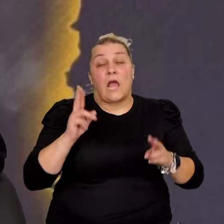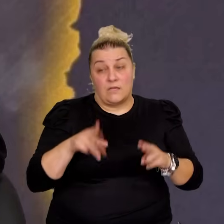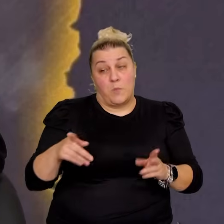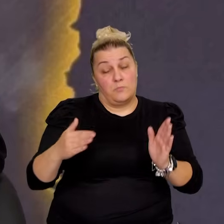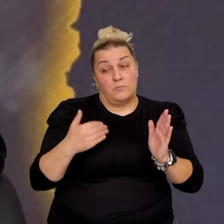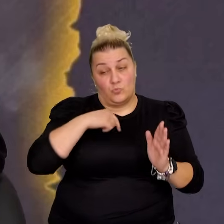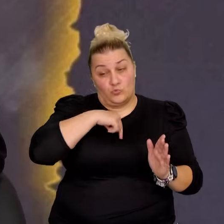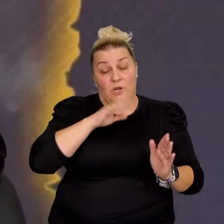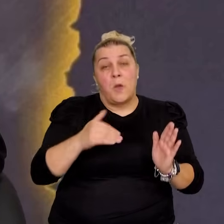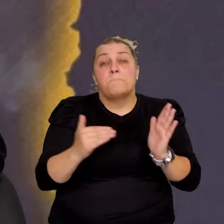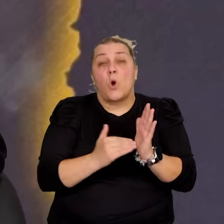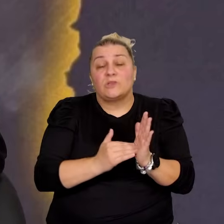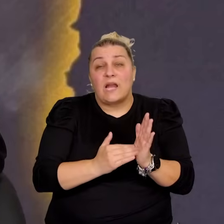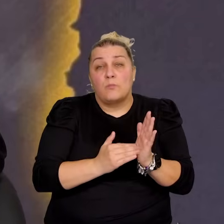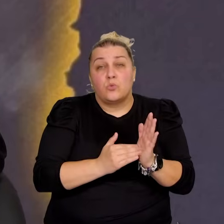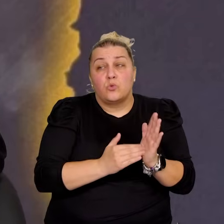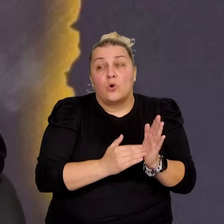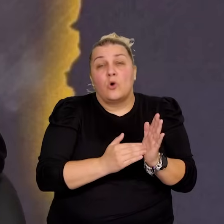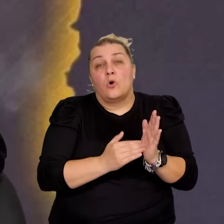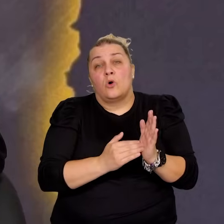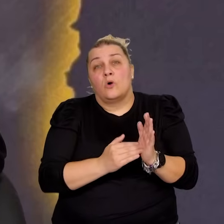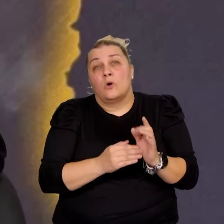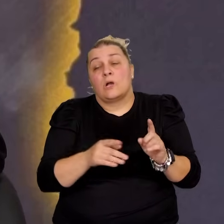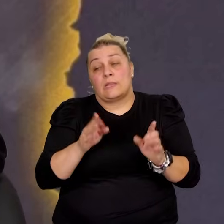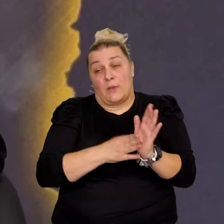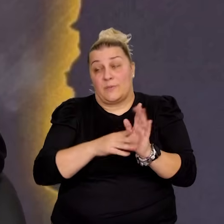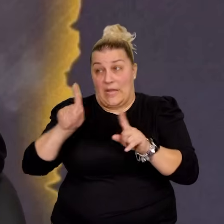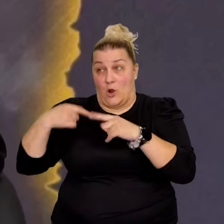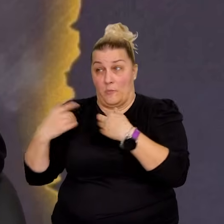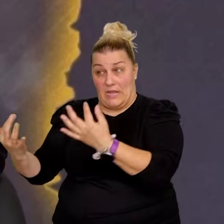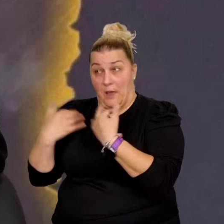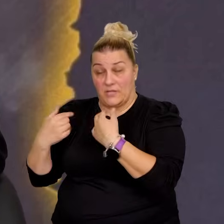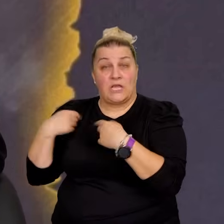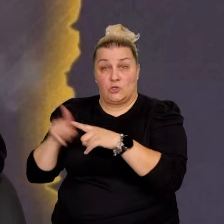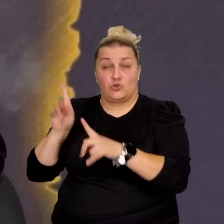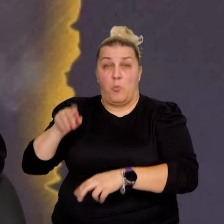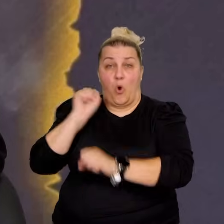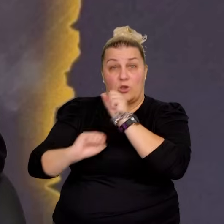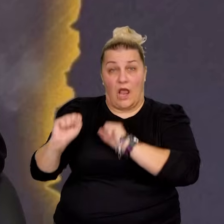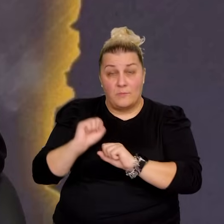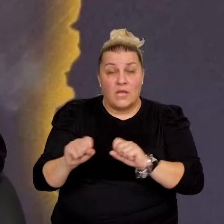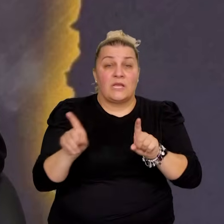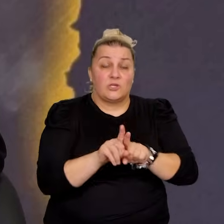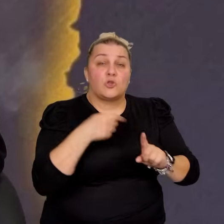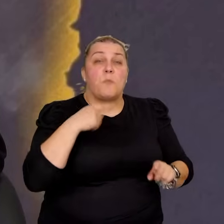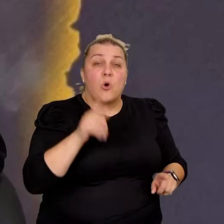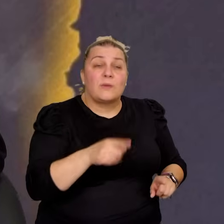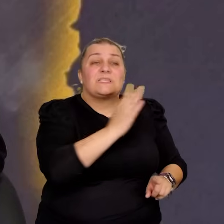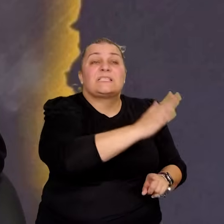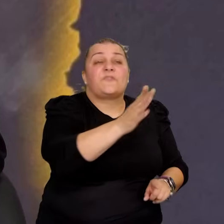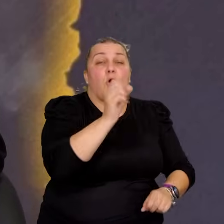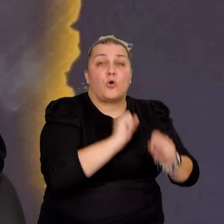imam tu potrebu, isto bi tako imao potrebu da neko napada mene kao hrvatskog branitelja, imam tu potrebu za svakog